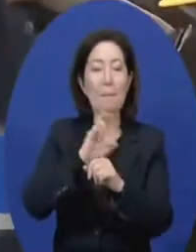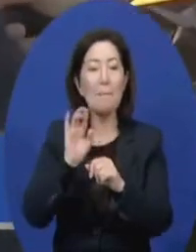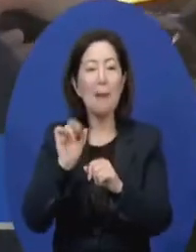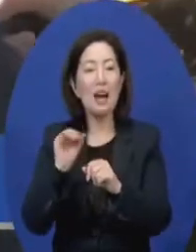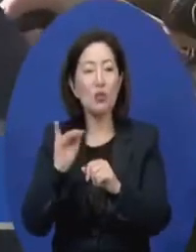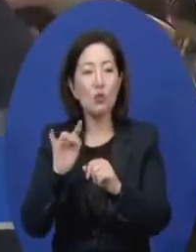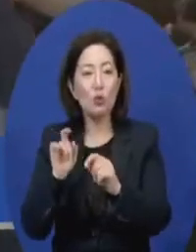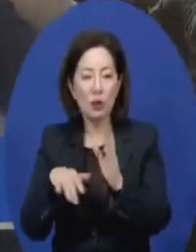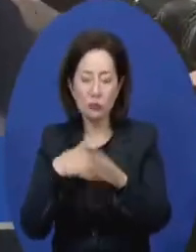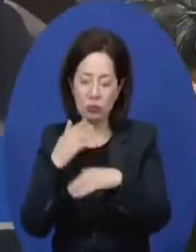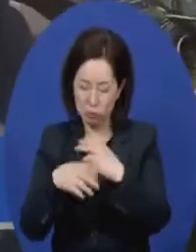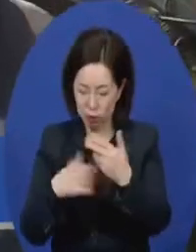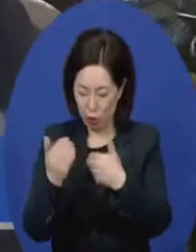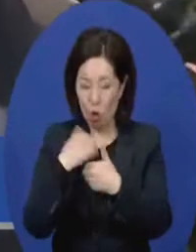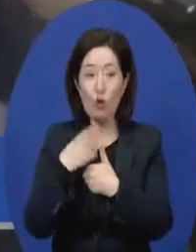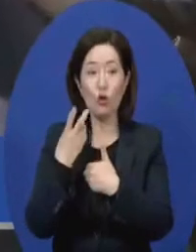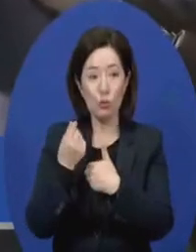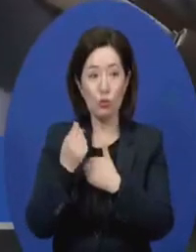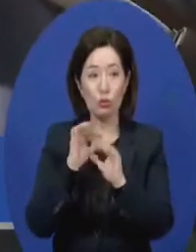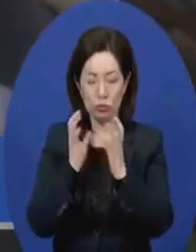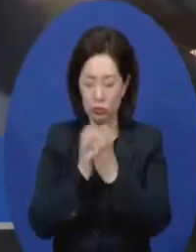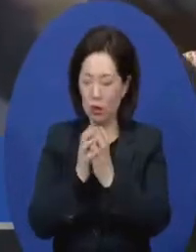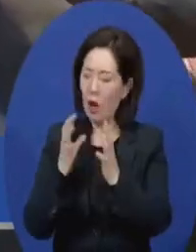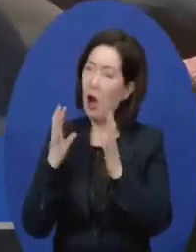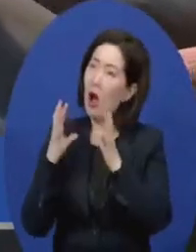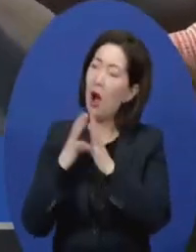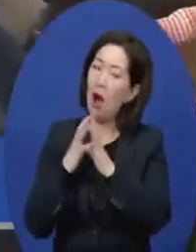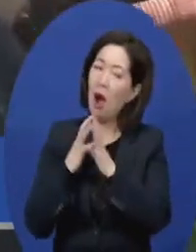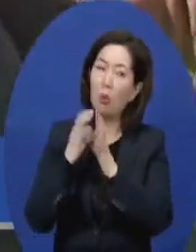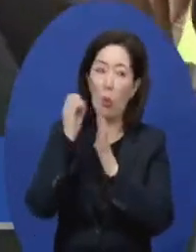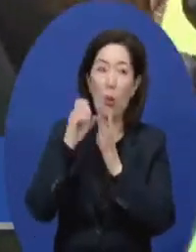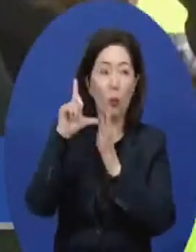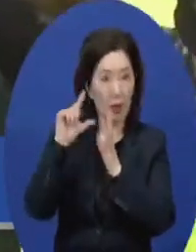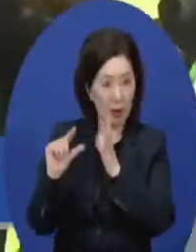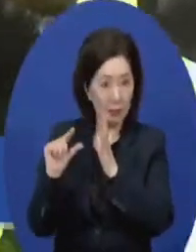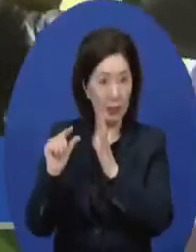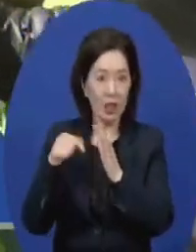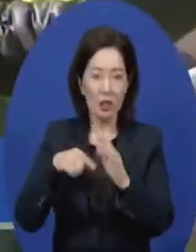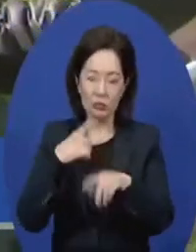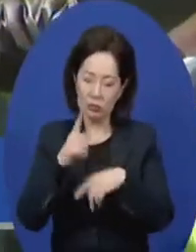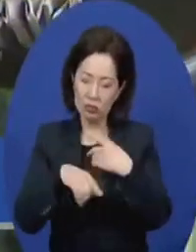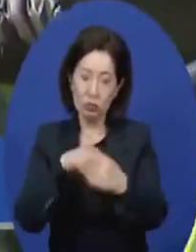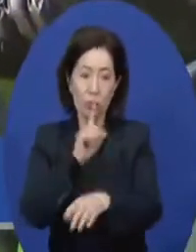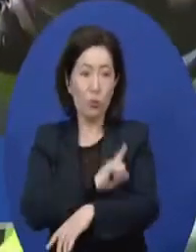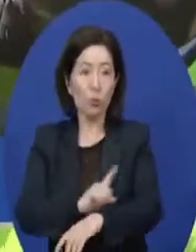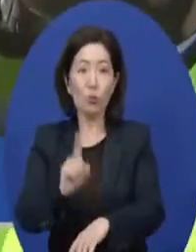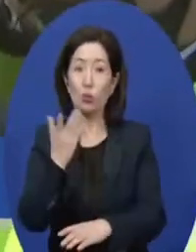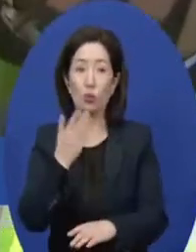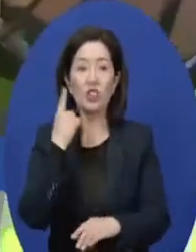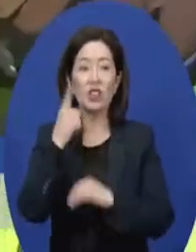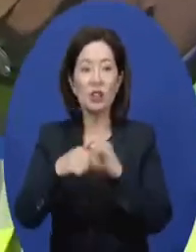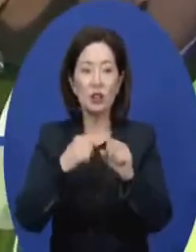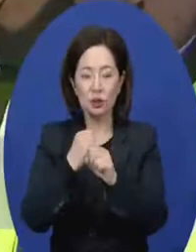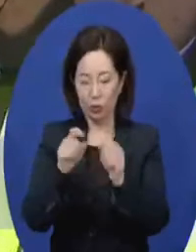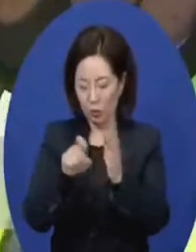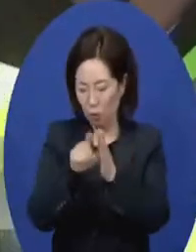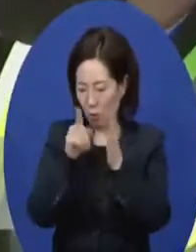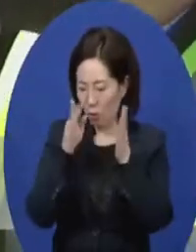хаврын өөрийн өртөг бол 10 хурдлын хямдарна. Энийний үр дүнд бол жилд